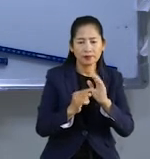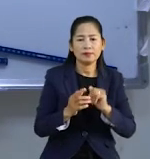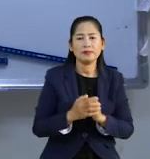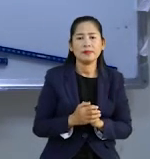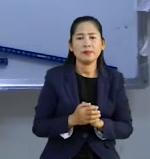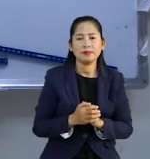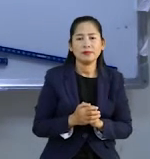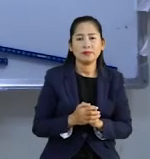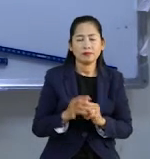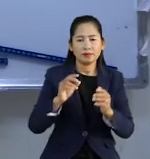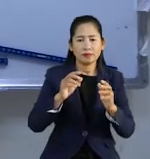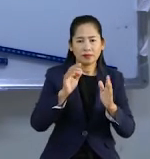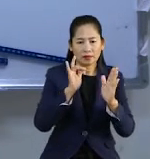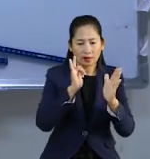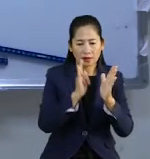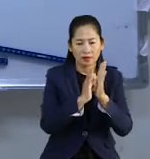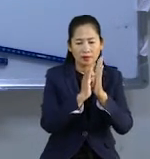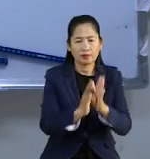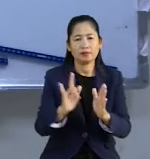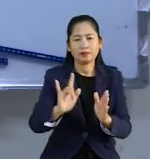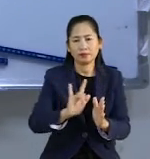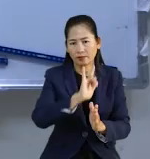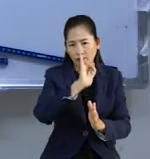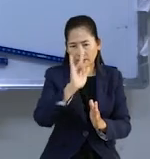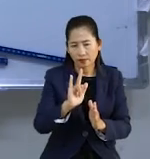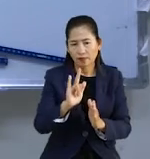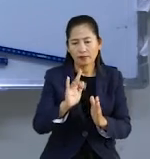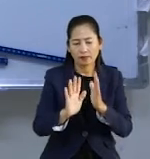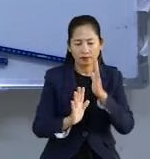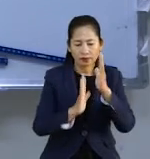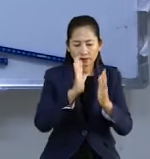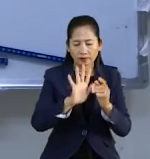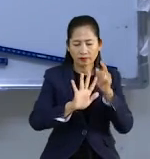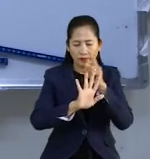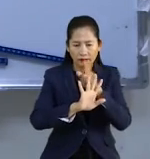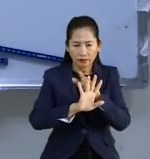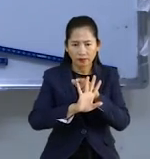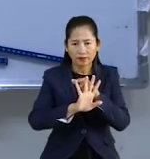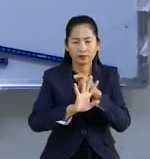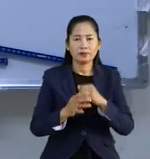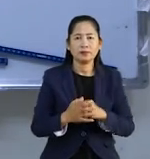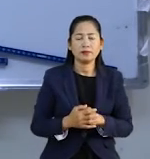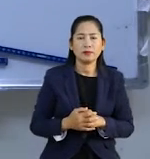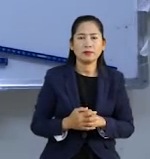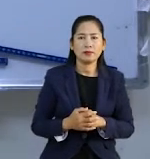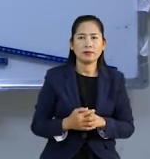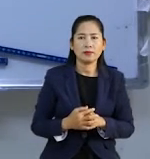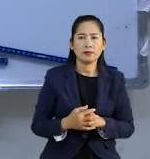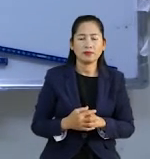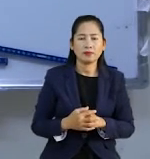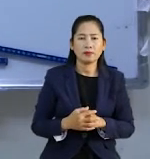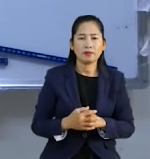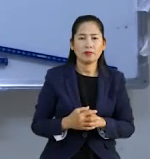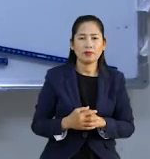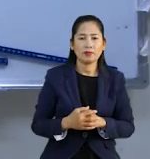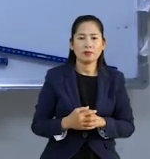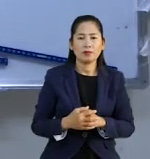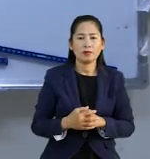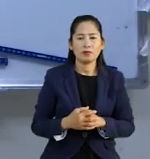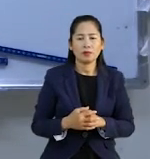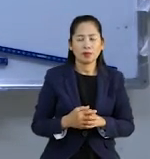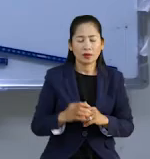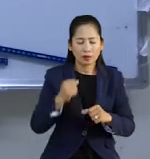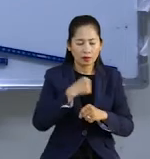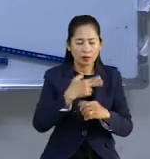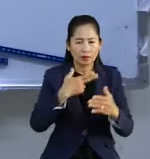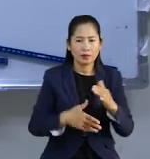าในปัญญัตในกาปราสัญญาผัดเลือบาสัญญาผัดเลือสำหรับ